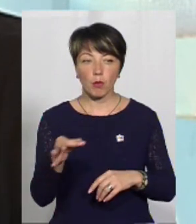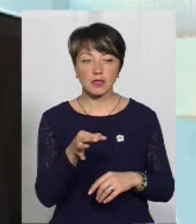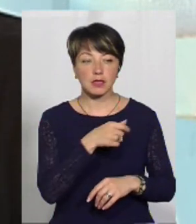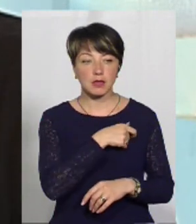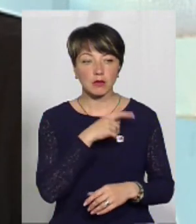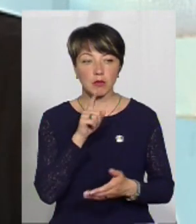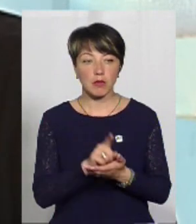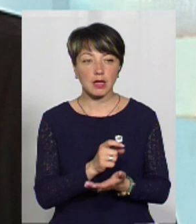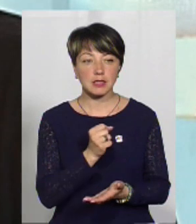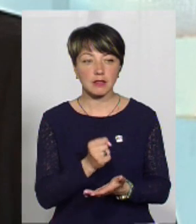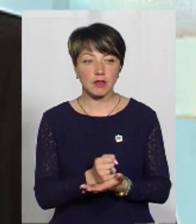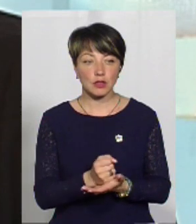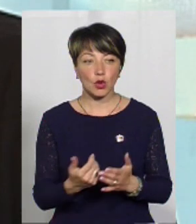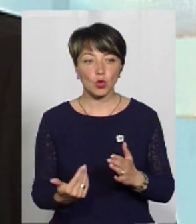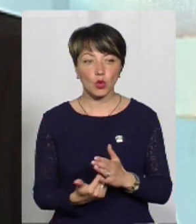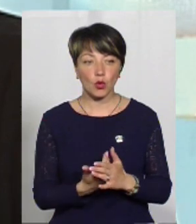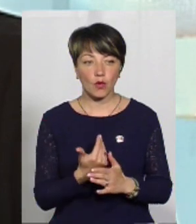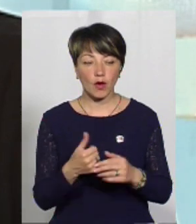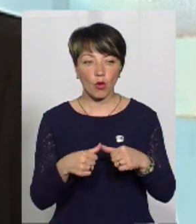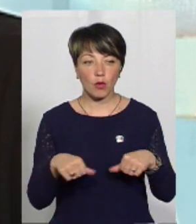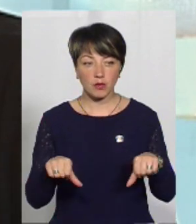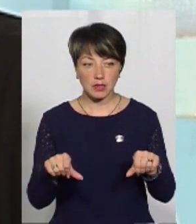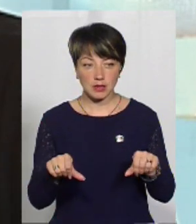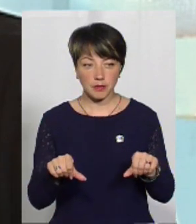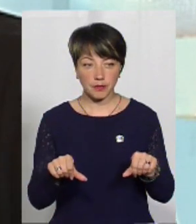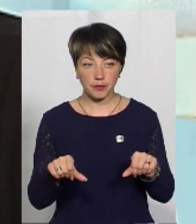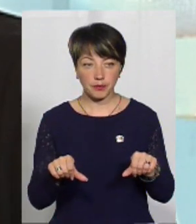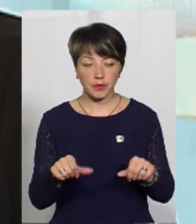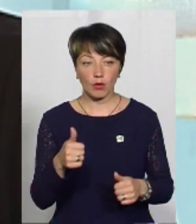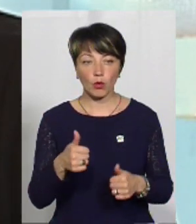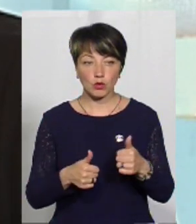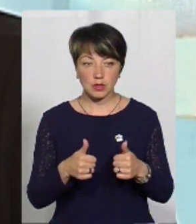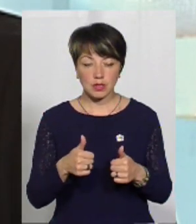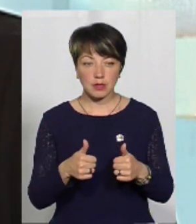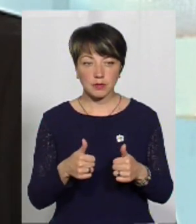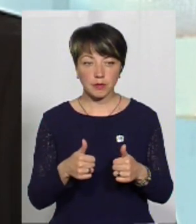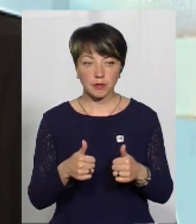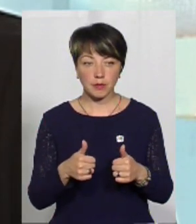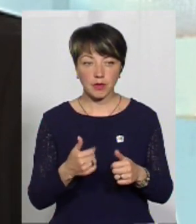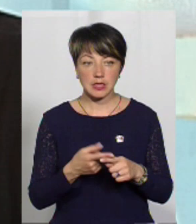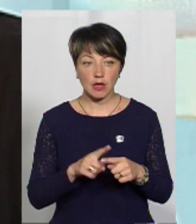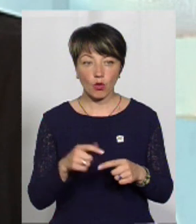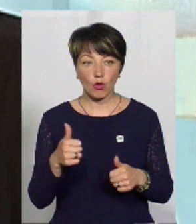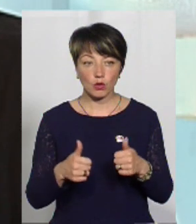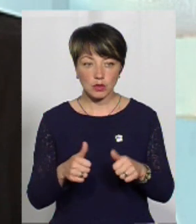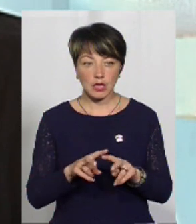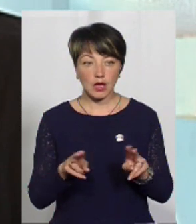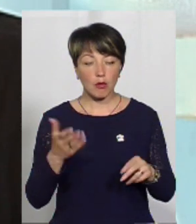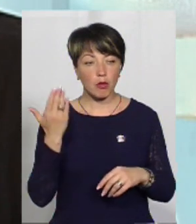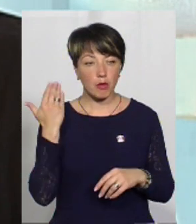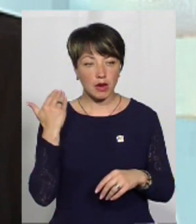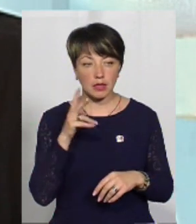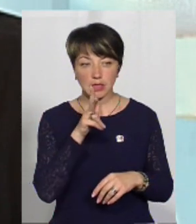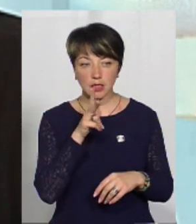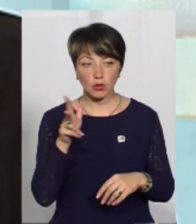ради, на якій має затверджуватися нова комісія, члени комісії конкурсної. Цей конкурс, так само, як і